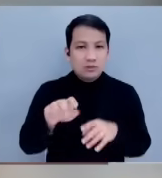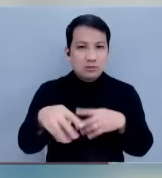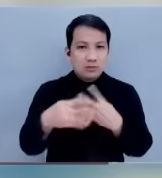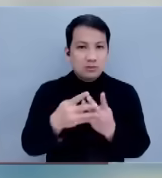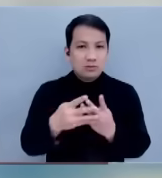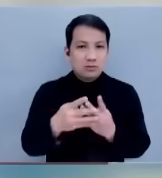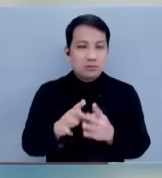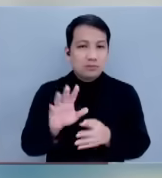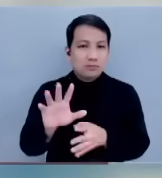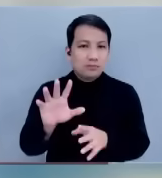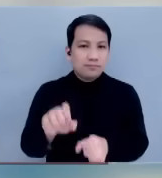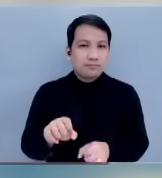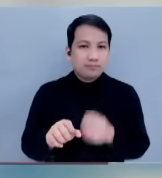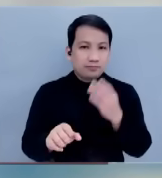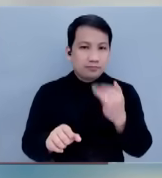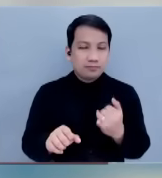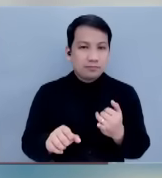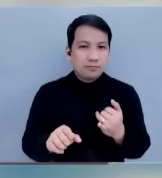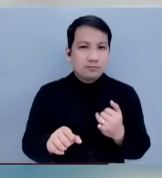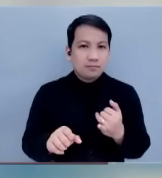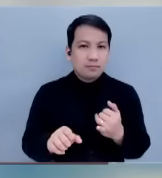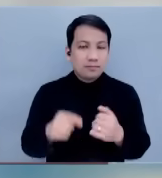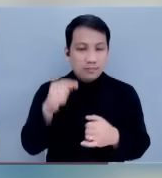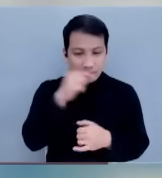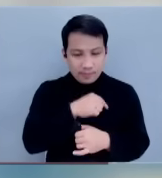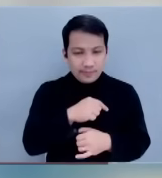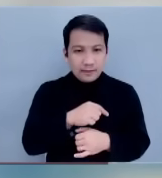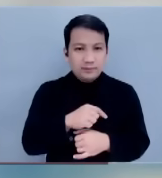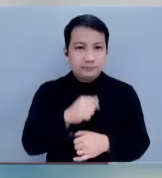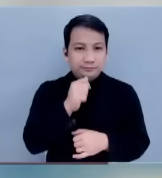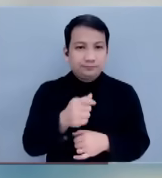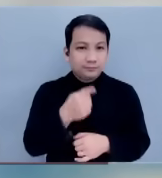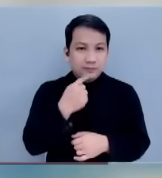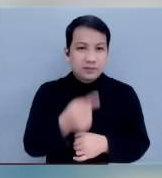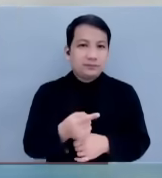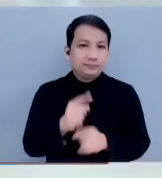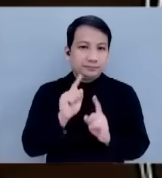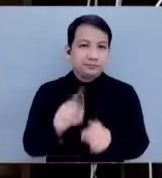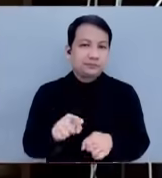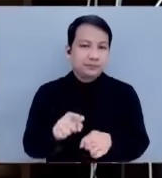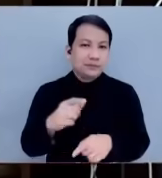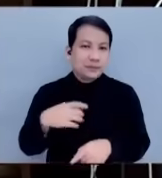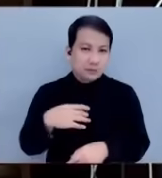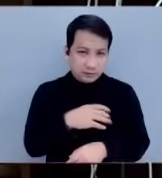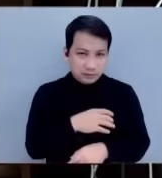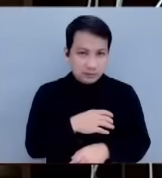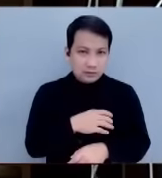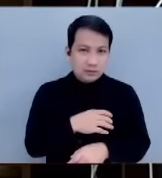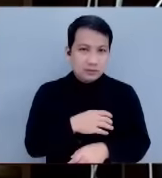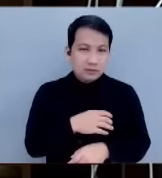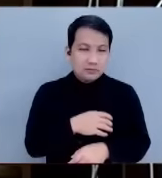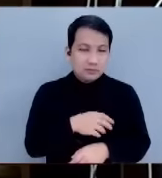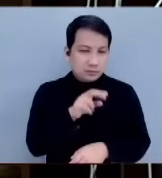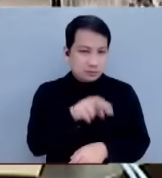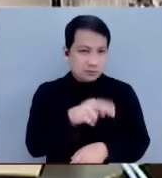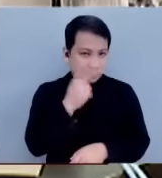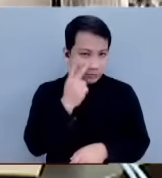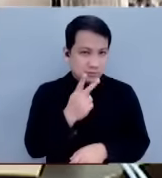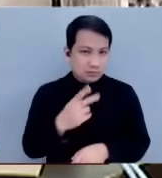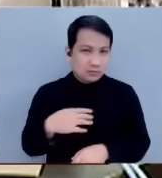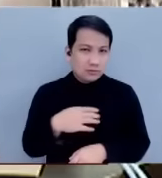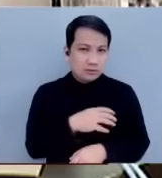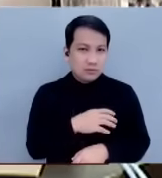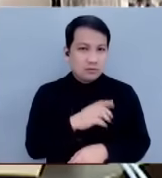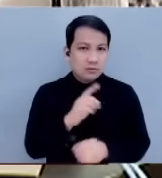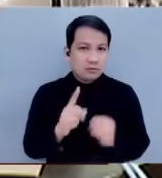contempt dahil sa umano'y pagsisinungaling at hindi pagsagot sa tanong ng mga mambabatas. Sinisilip ngayon ng mga kongresista ang